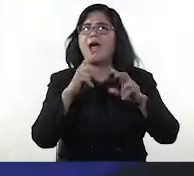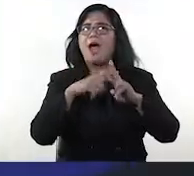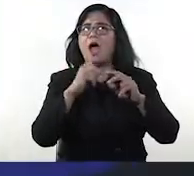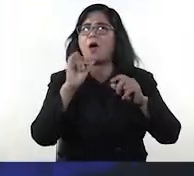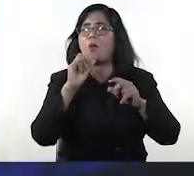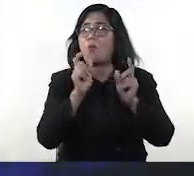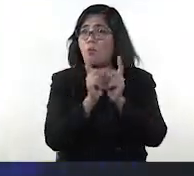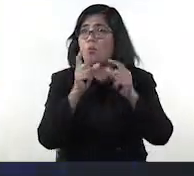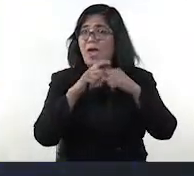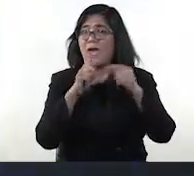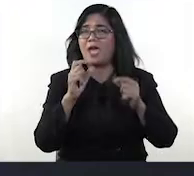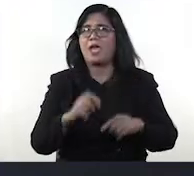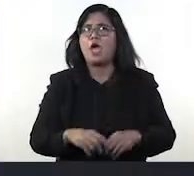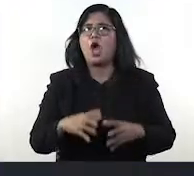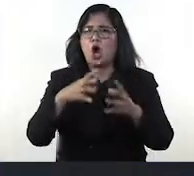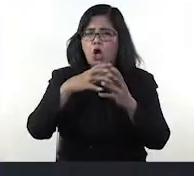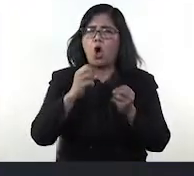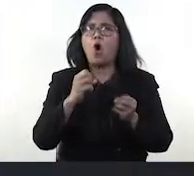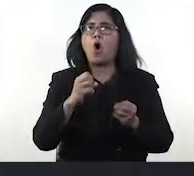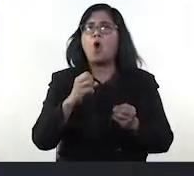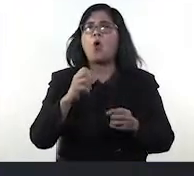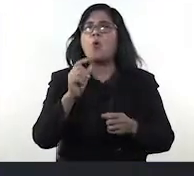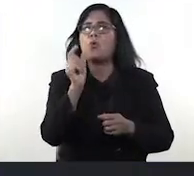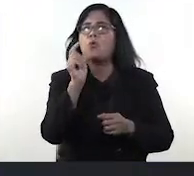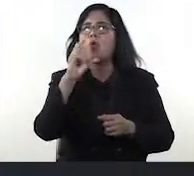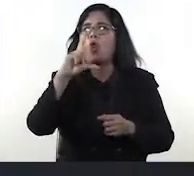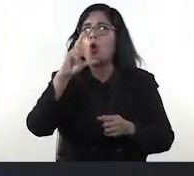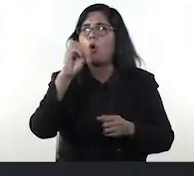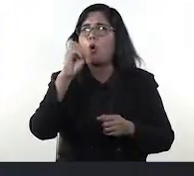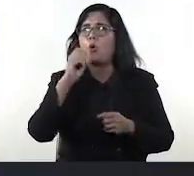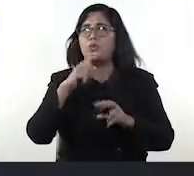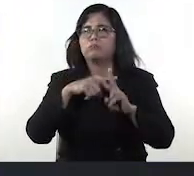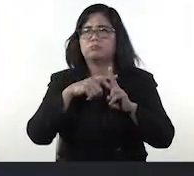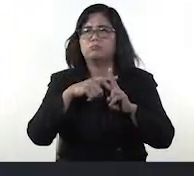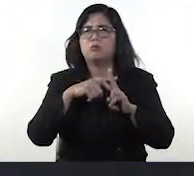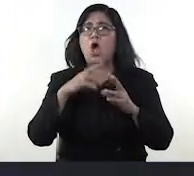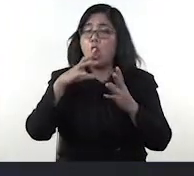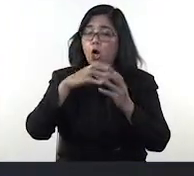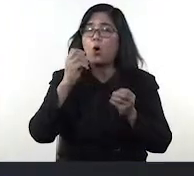Hai tanpa dipimpin oleh rohulk tanpa dipimpin roh